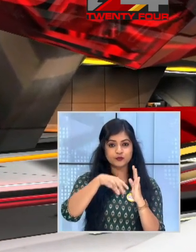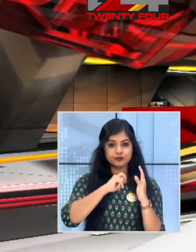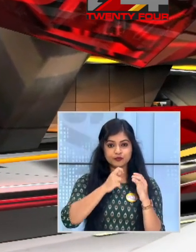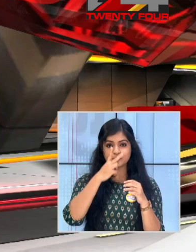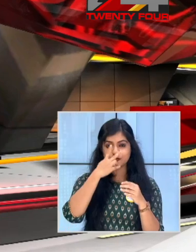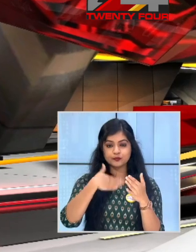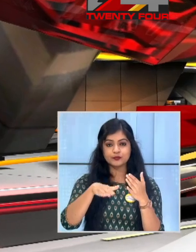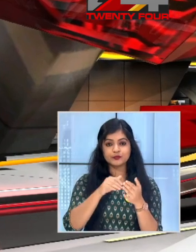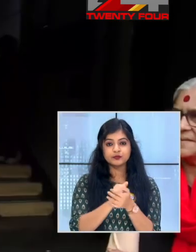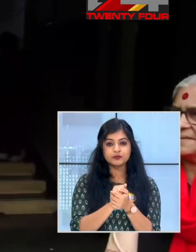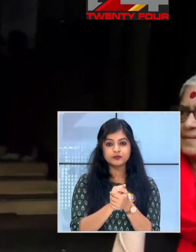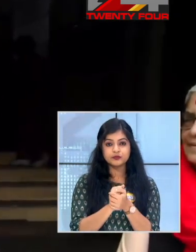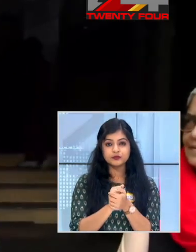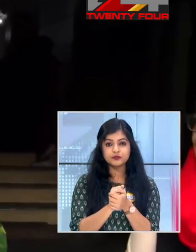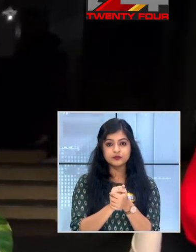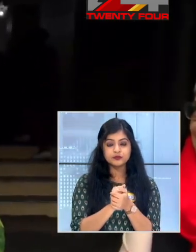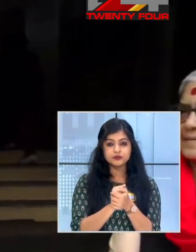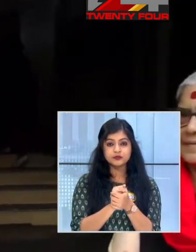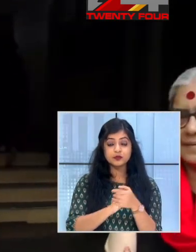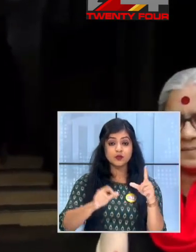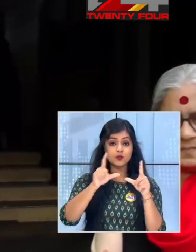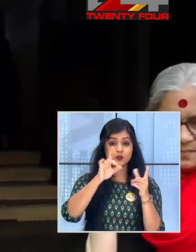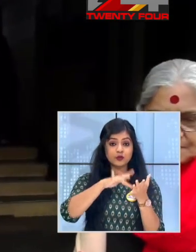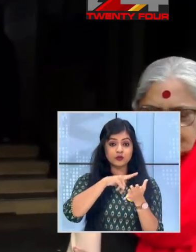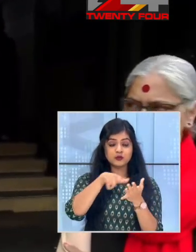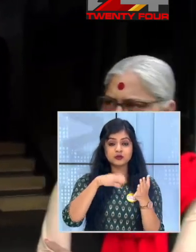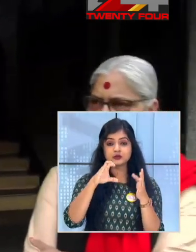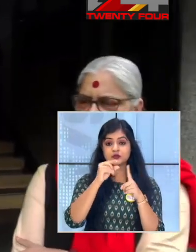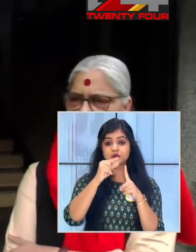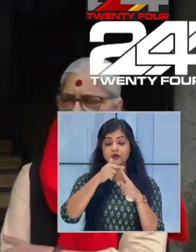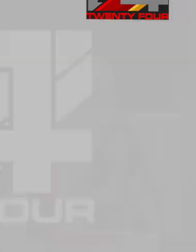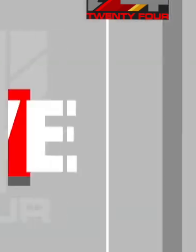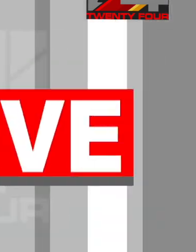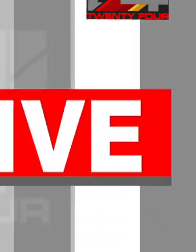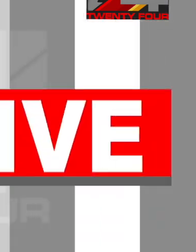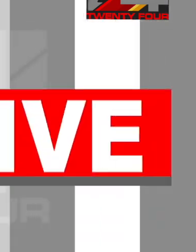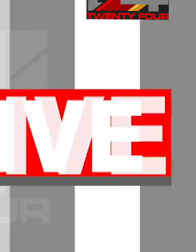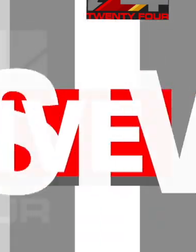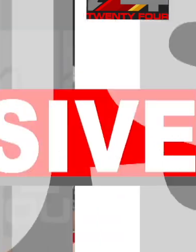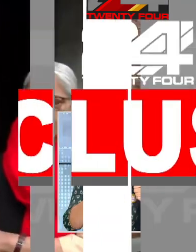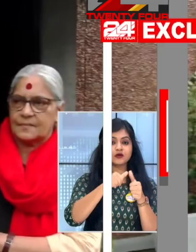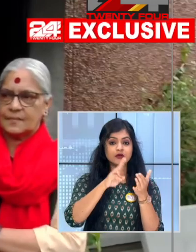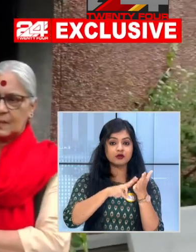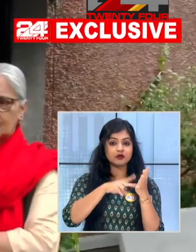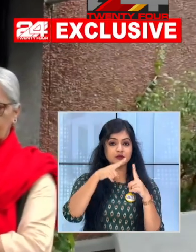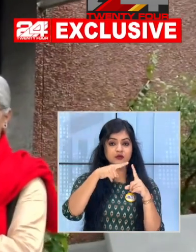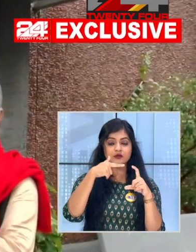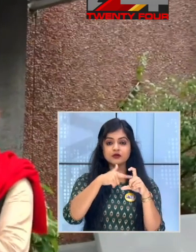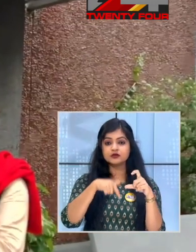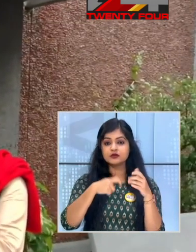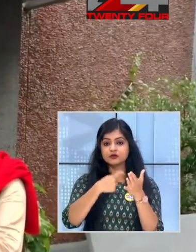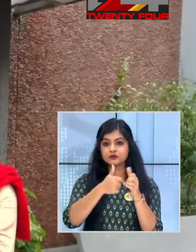നെടുങ്ങാടി തയ്യാറാക്കിയ റിപ്പോർട്ടിലേക്ക്. വയനാട് മണ്ഡലത്തിലെ CPIയുടെ സ്ഥാനാർത്ഥി സഖാവ് ആനി രാജ ചേരുകയാണ്